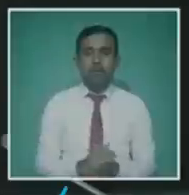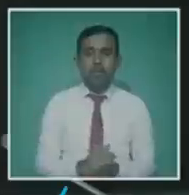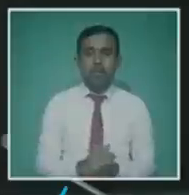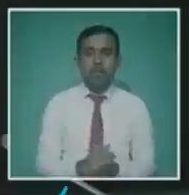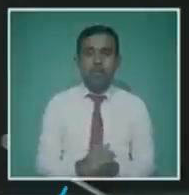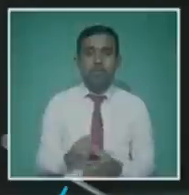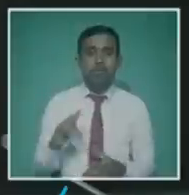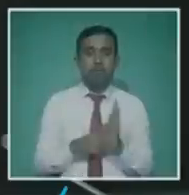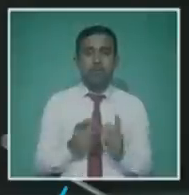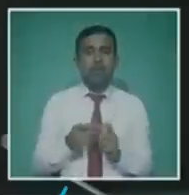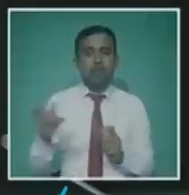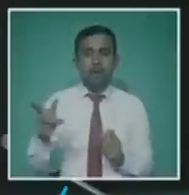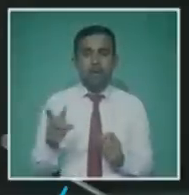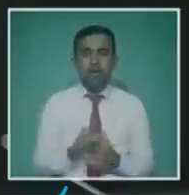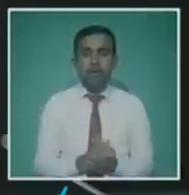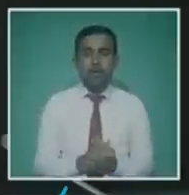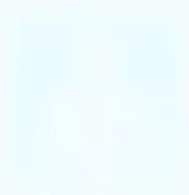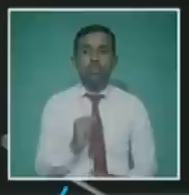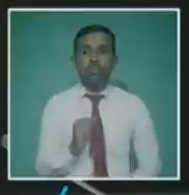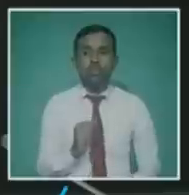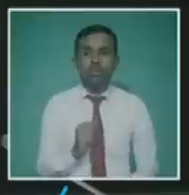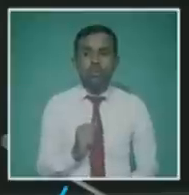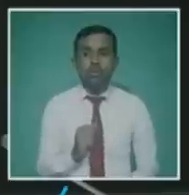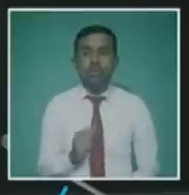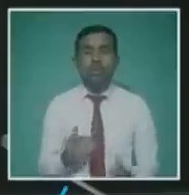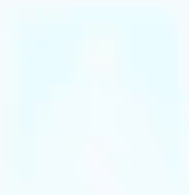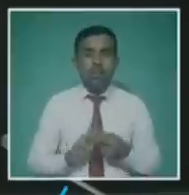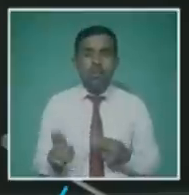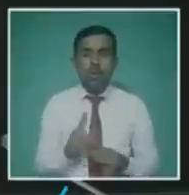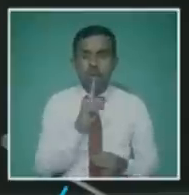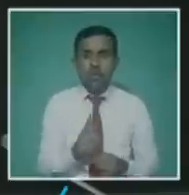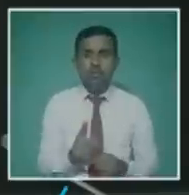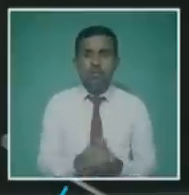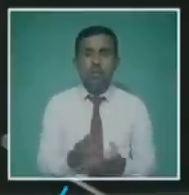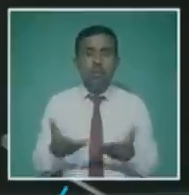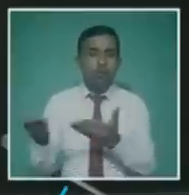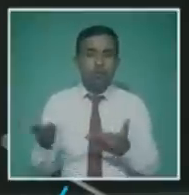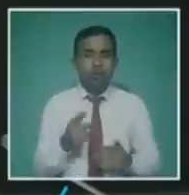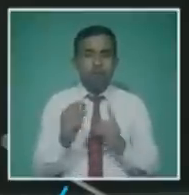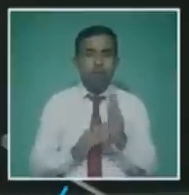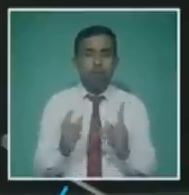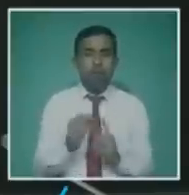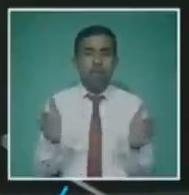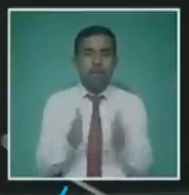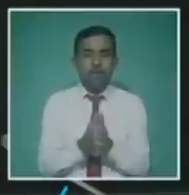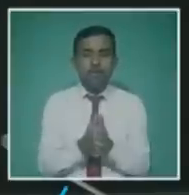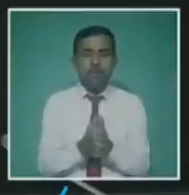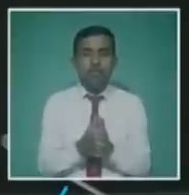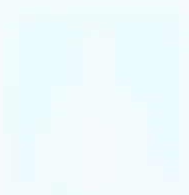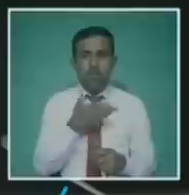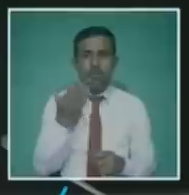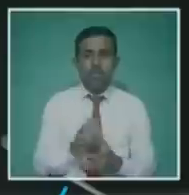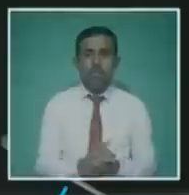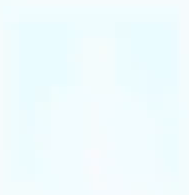සිවිල් ඒවියේෂන් එකෙන් ගෙවලා තියෙනවා. මොකද සභාපතිතුමනි දැන් තවම මේ ඉගෙනගෙන නැද්ද? ඔය පිළිගන්න ගියේ මන්ත්‍රීවරු ටික එකතු වුණා නම් රුපියල් 8000ක් ගෙවලා දාන්න